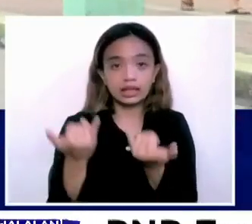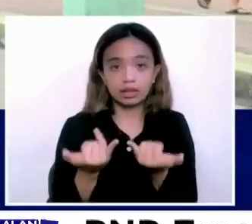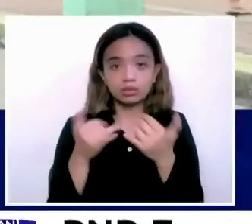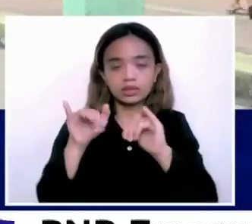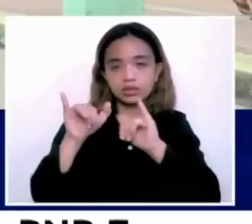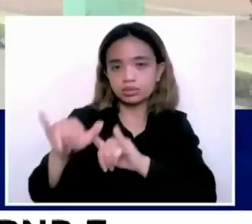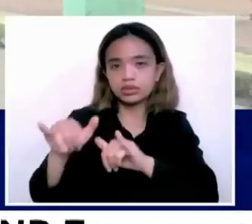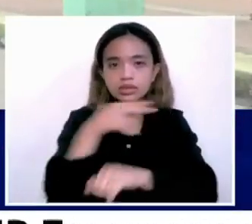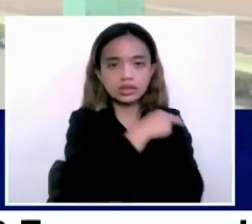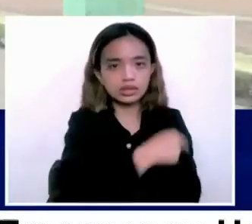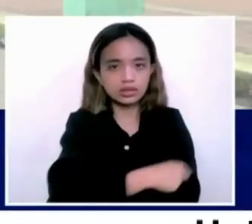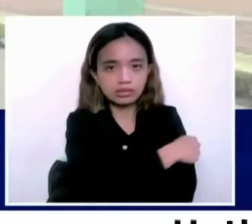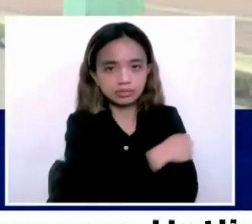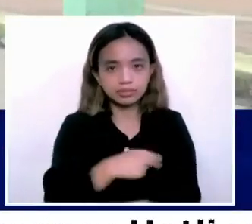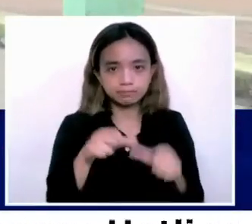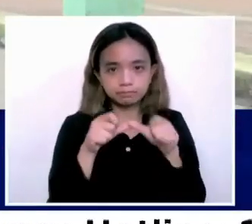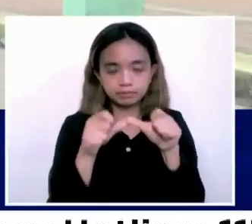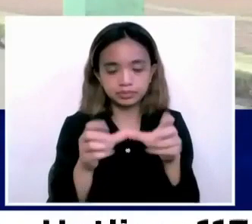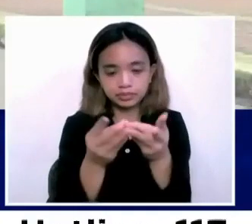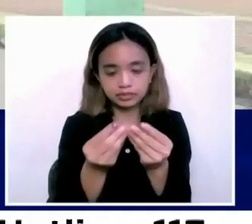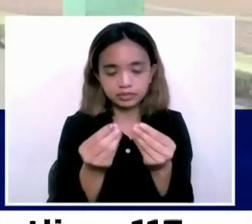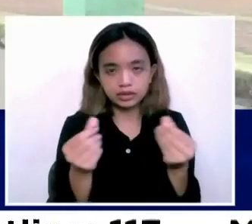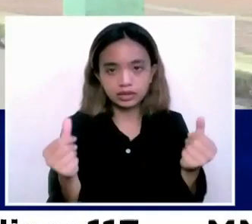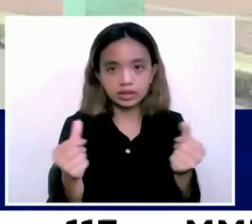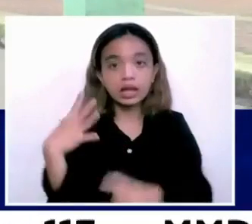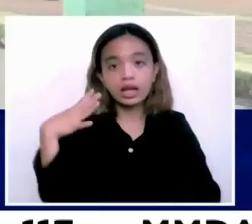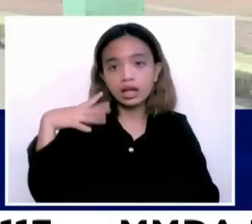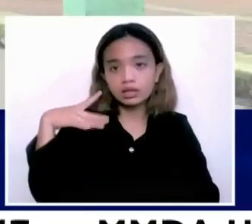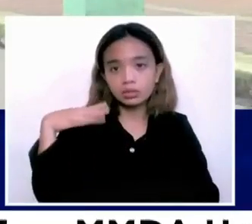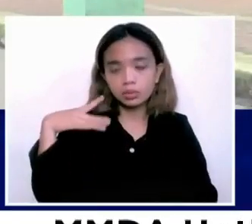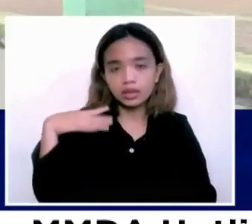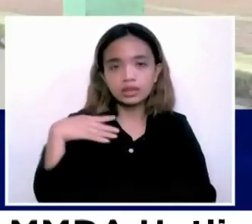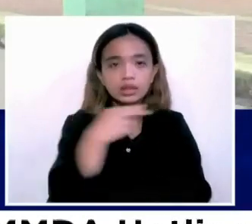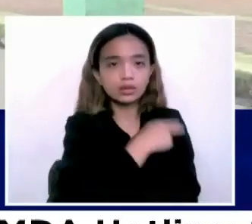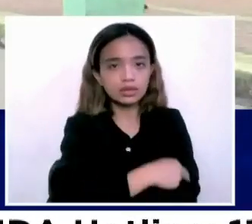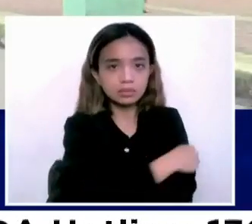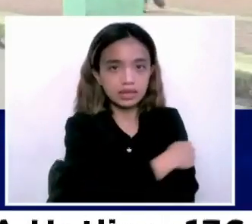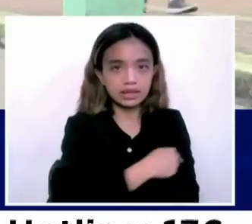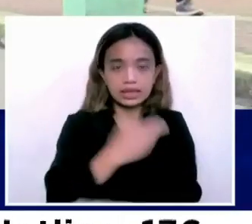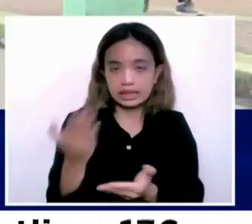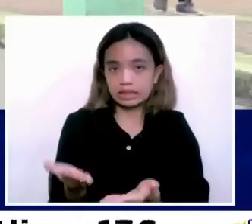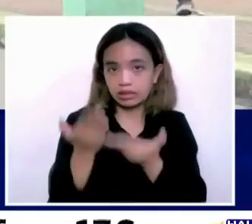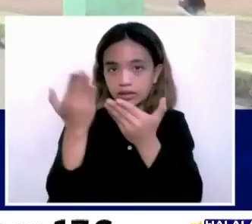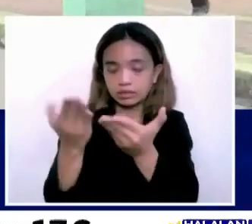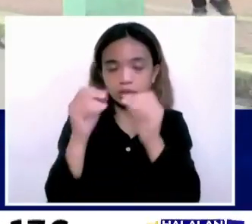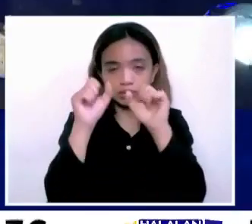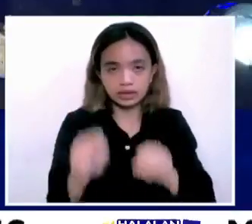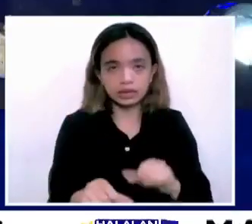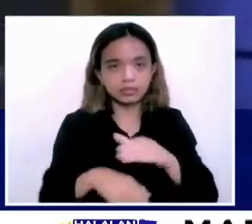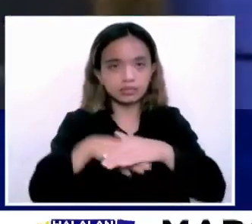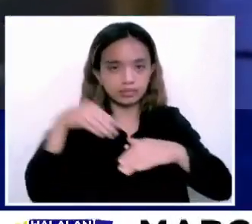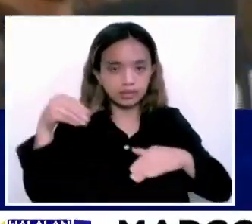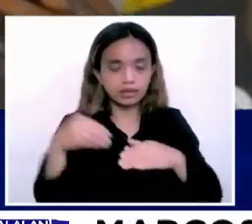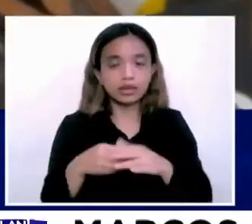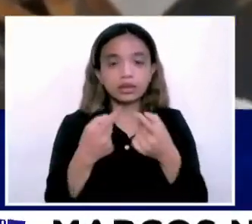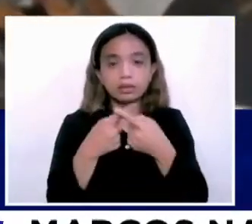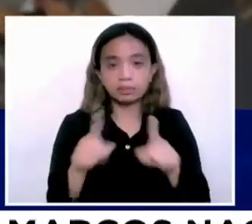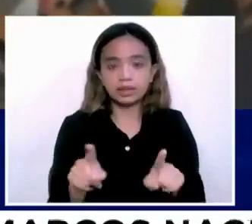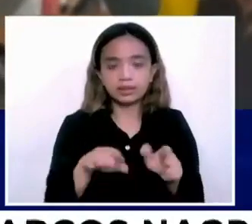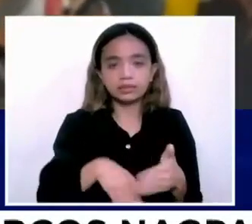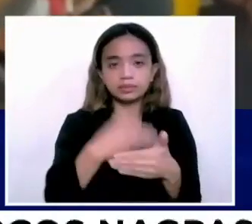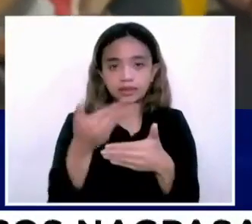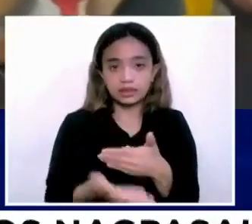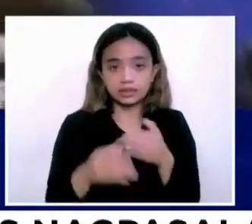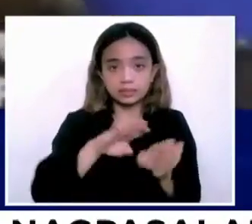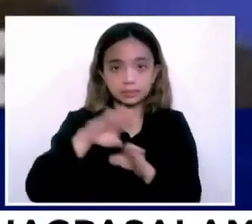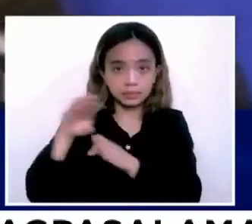at nagpapagaling na siya doon at hinihintay na lamang yung rekomendasyon ng ospital para siya makalabas doon. Samantala, Henry, ongoing naman yung retrieval ng